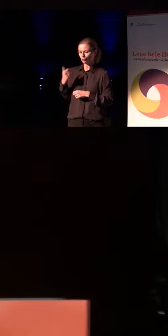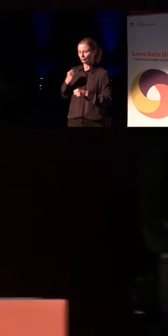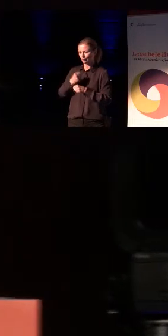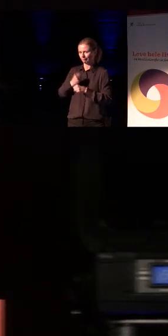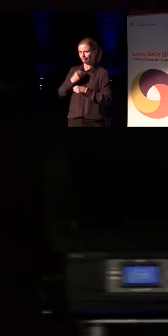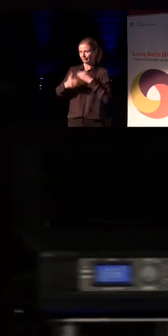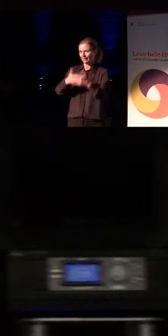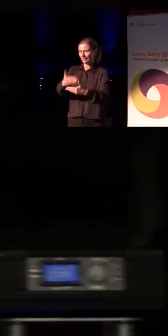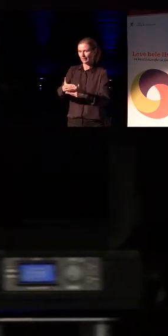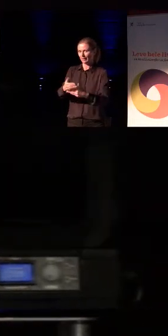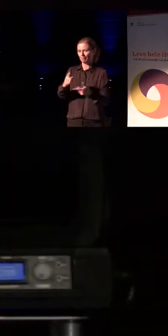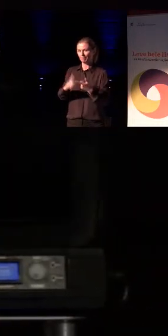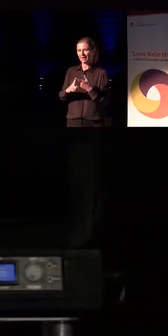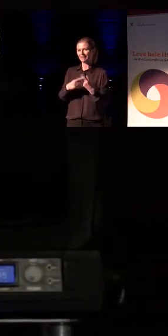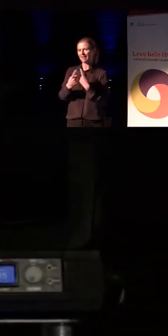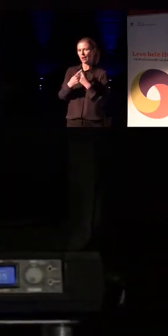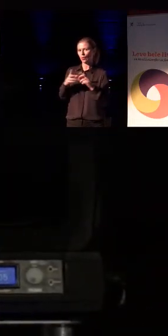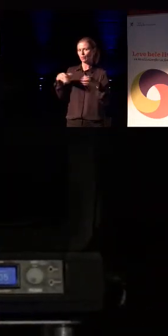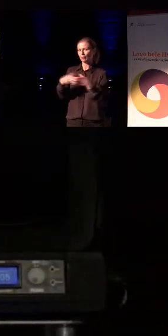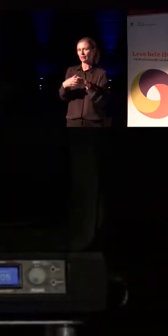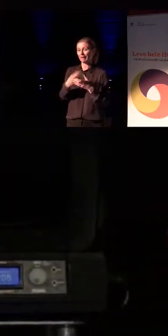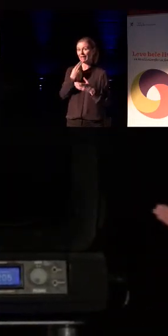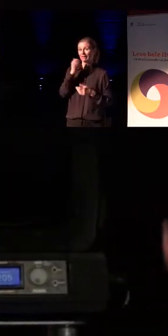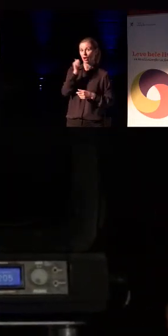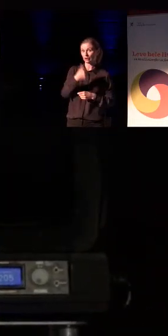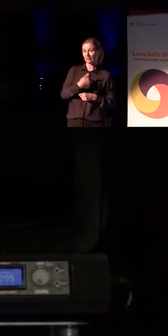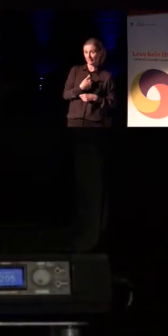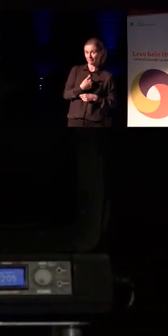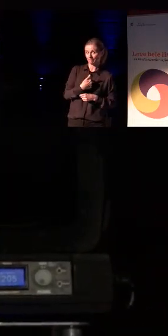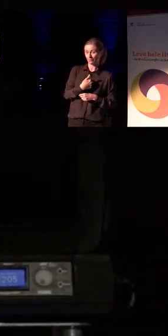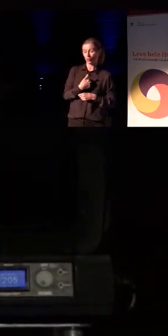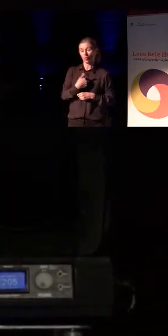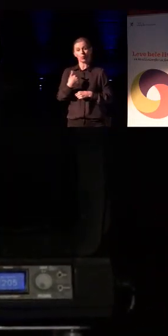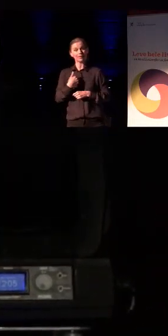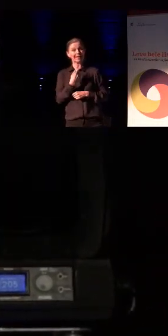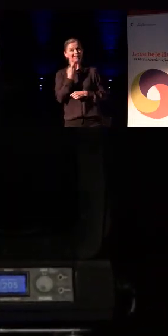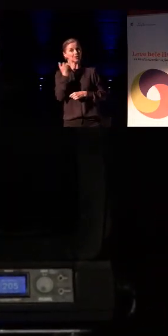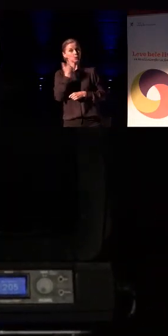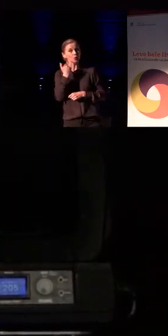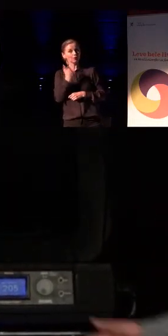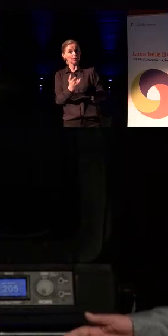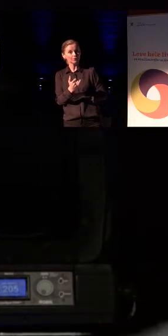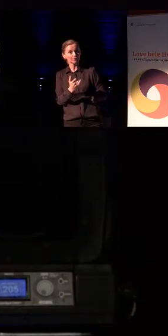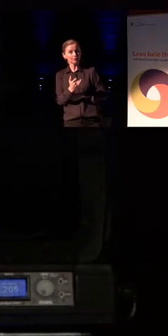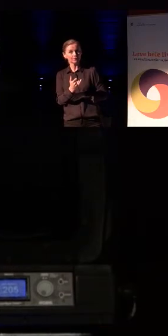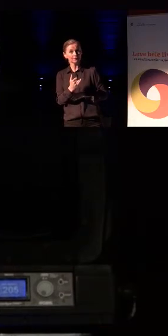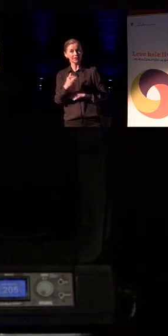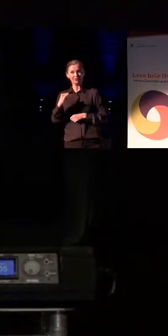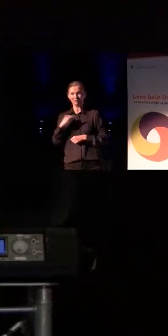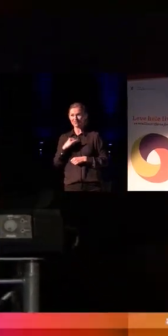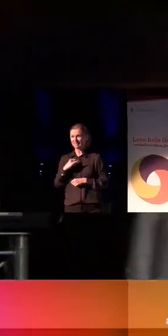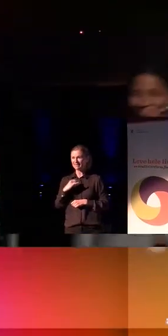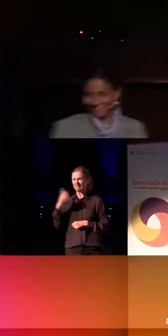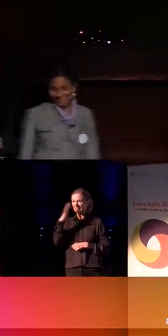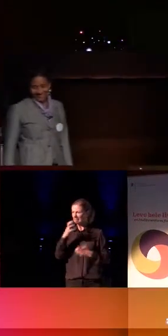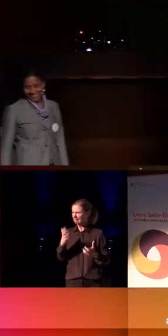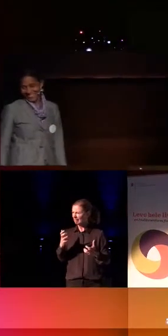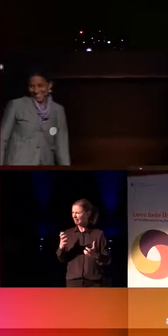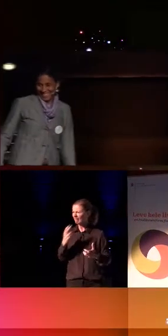gjøre med dialogmøtene. Jeg heter Astrid. Og jeg heter Jonathan, I tilfelle noen var I